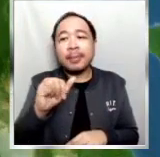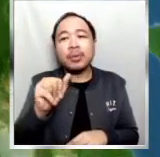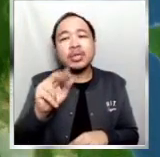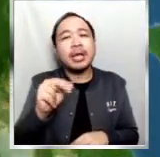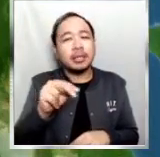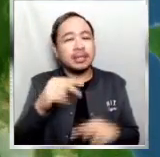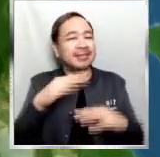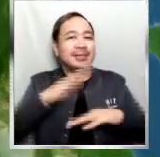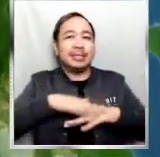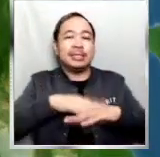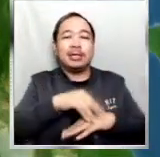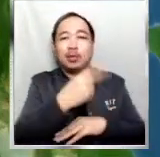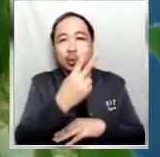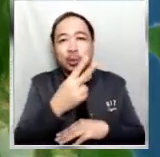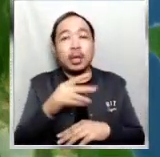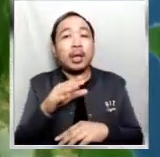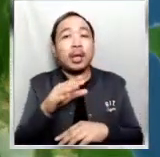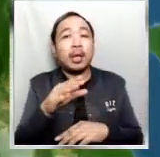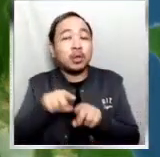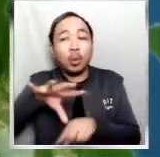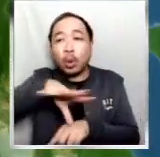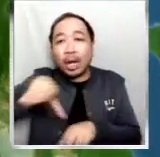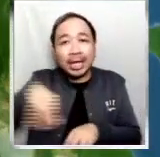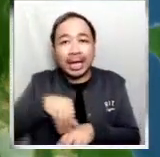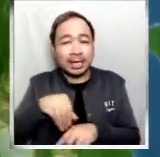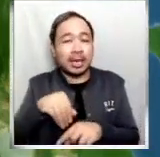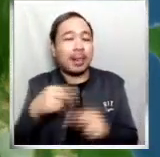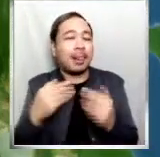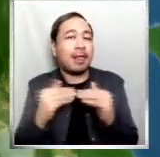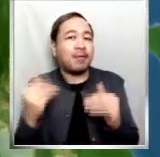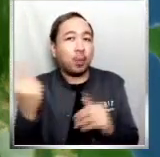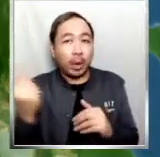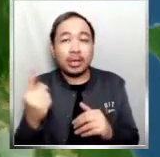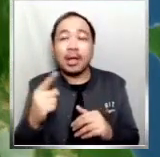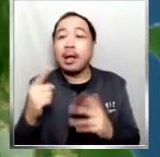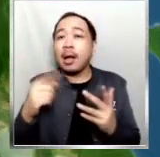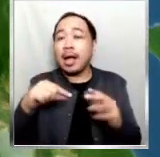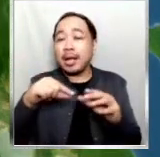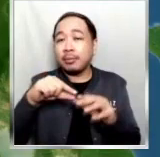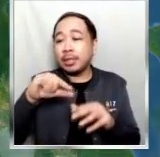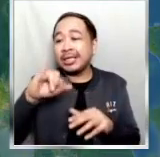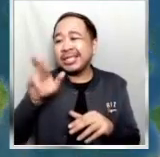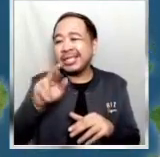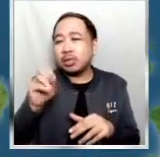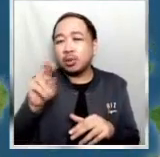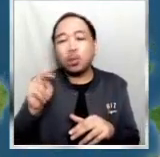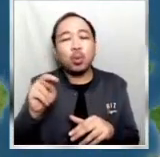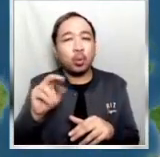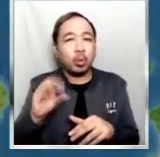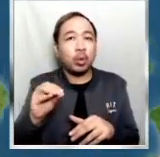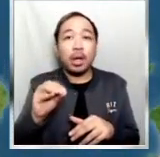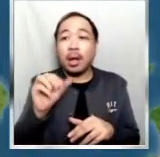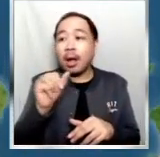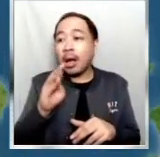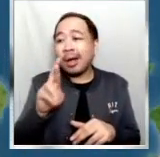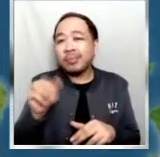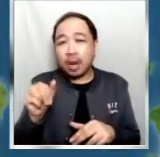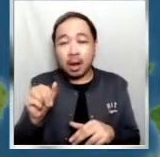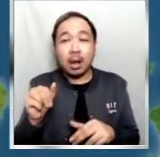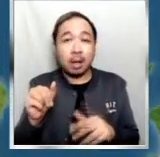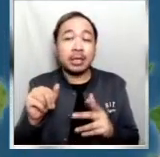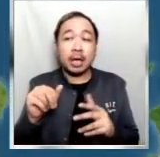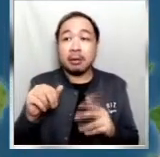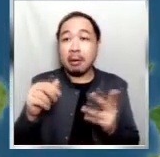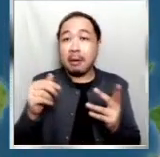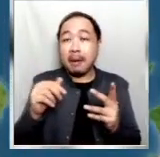Cagayan, western portion ng Isabela, Quirino, Nueva Vizcaya, Apayao, Abra, Kalinga, Mountain Province,